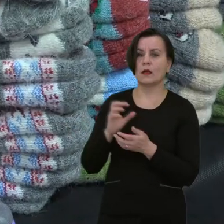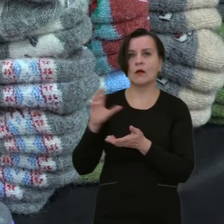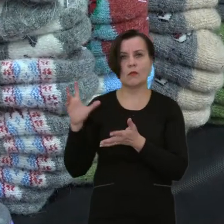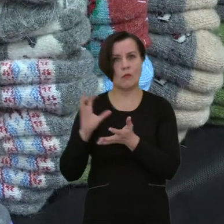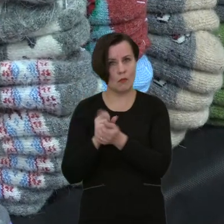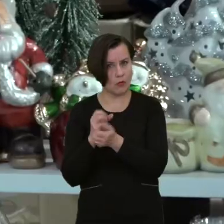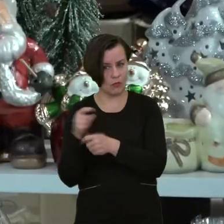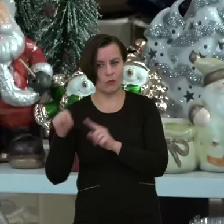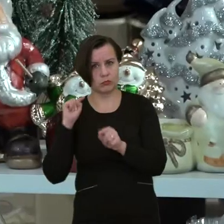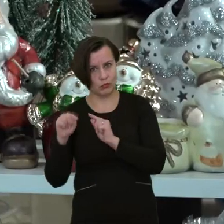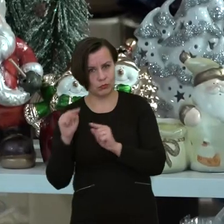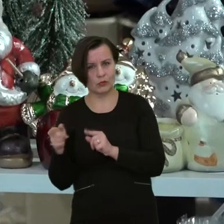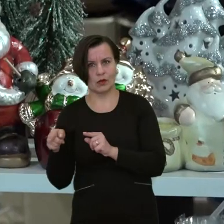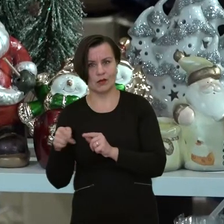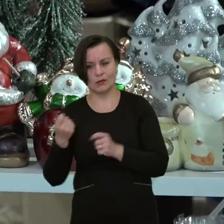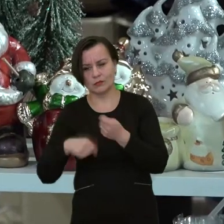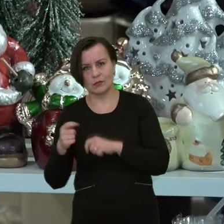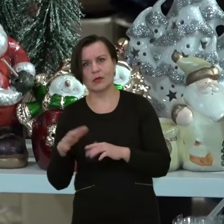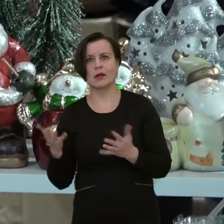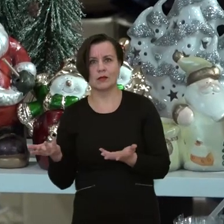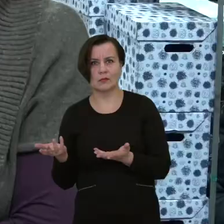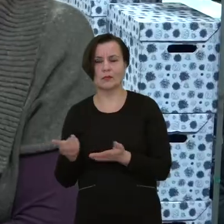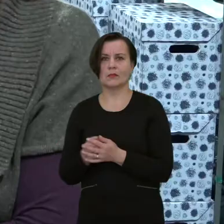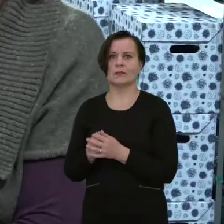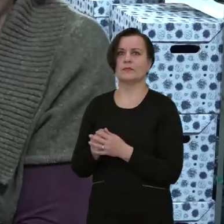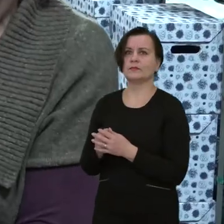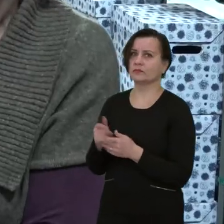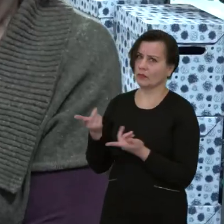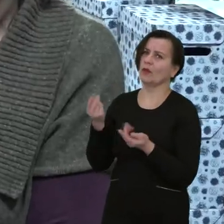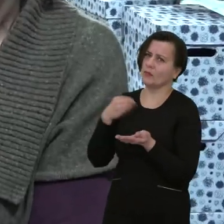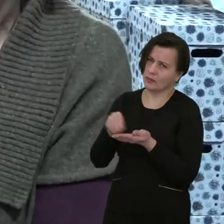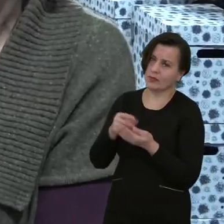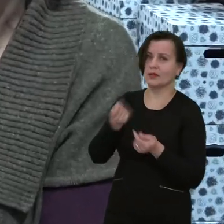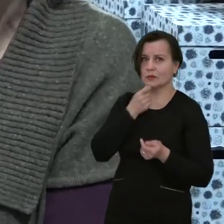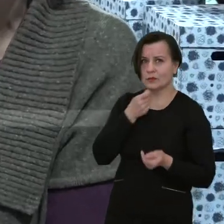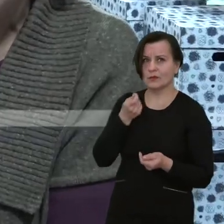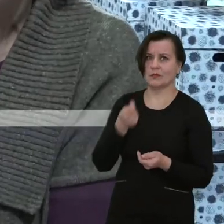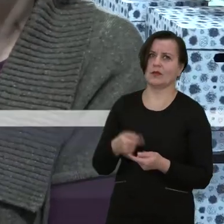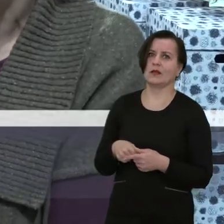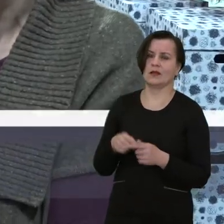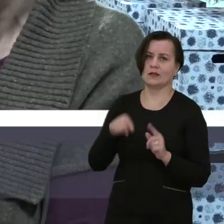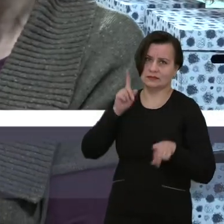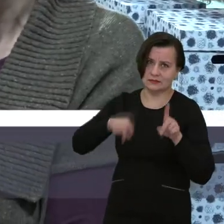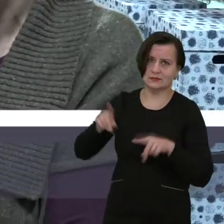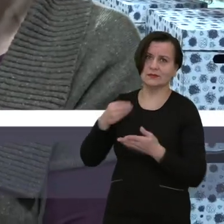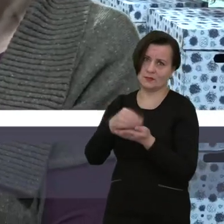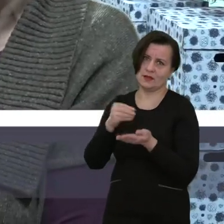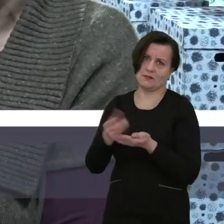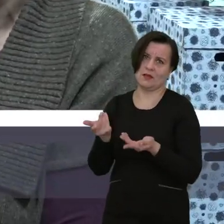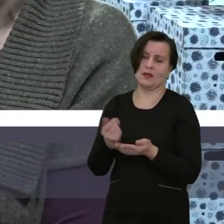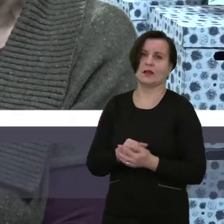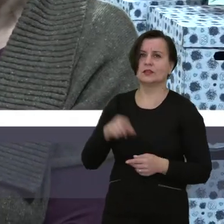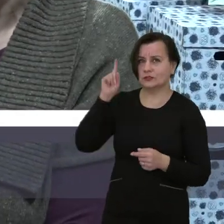Molinukai populiarūs mugiai renkasi, dovanoja perka. Perka truputėlį, perka vis, nu, po trupučiuką visą laiką